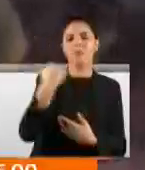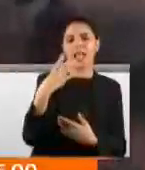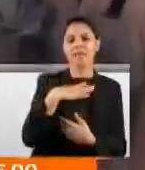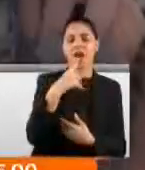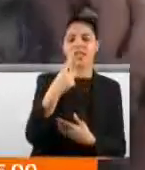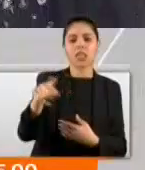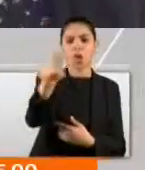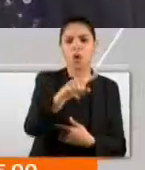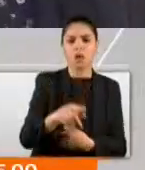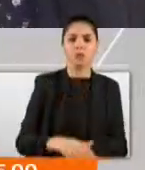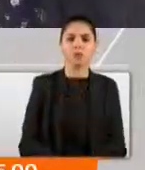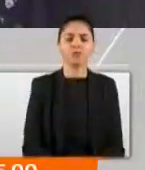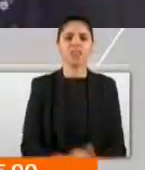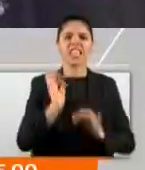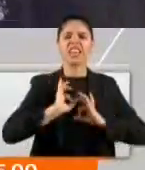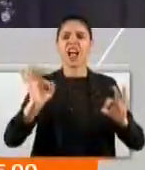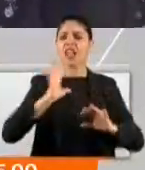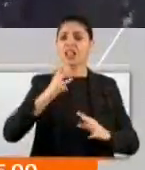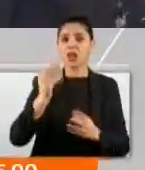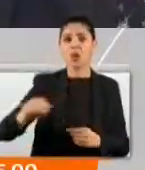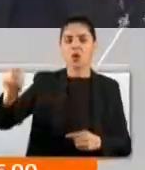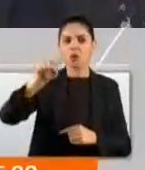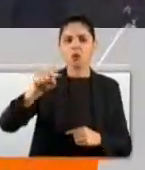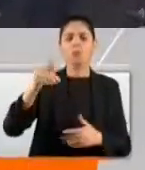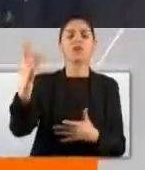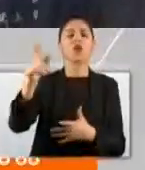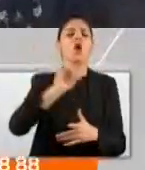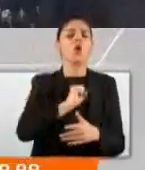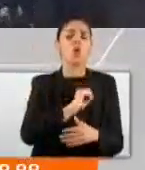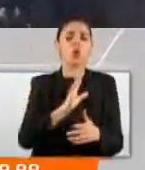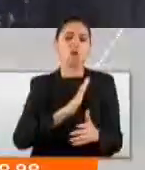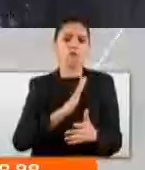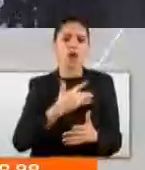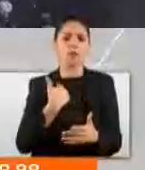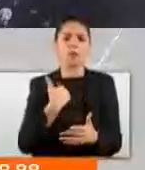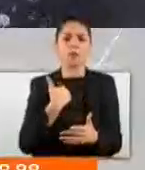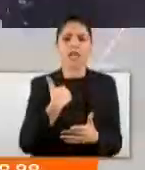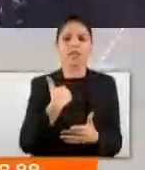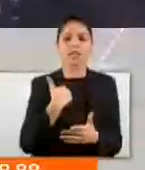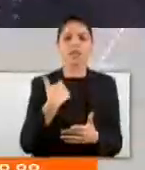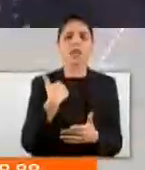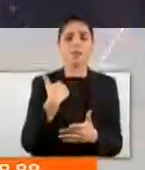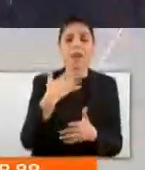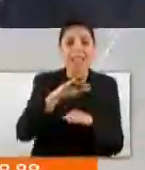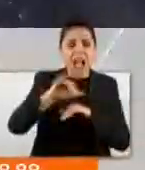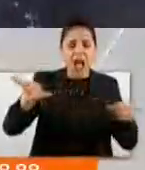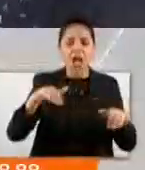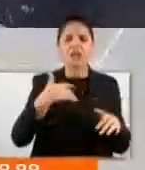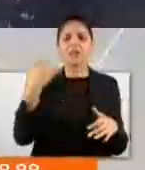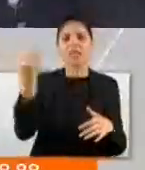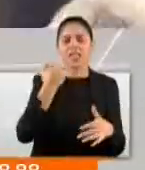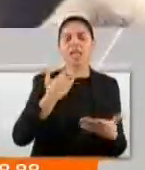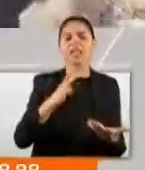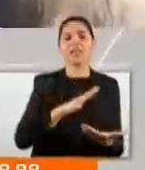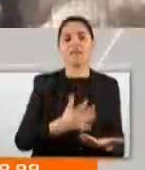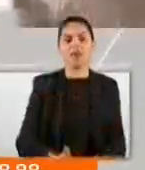iddia ediyorlar. Rahatsız oluyorlarmış, havlıyorlarmış, korkuyorlarmış. Müdahale ediyorum. Müdahale ettiğim zaman tehdit alıyorum, darp